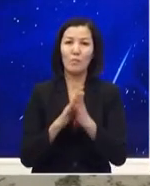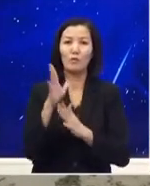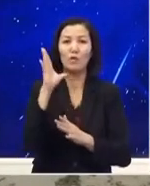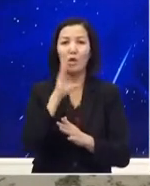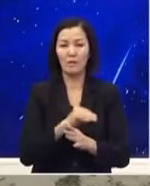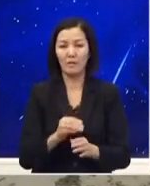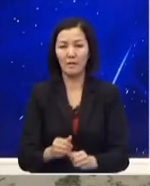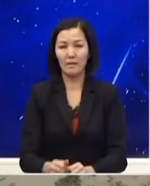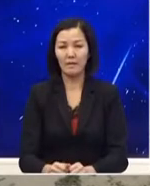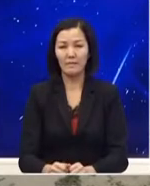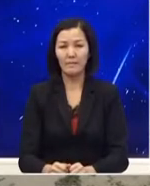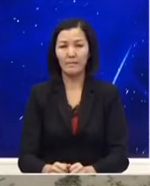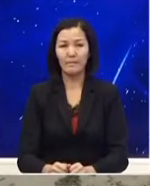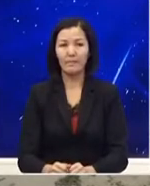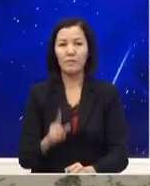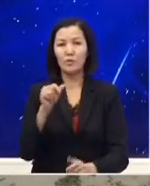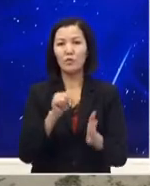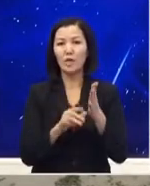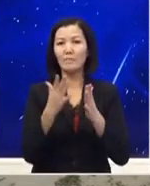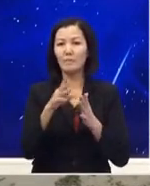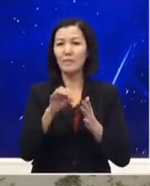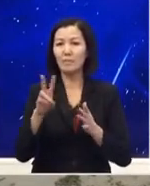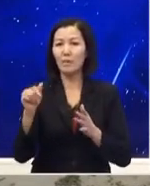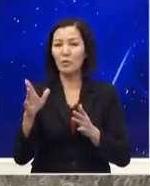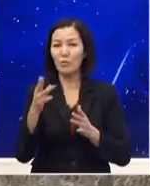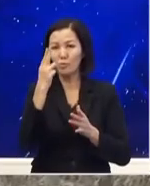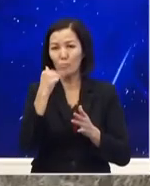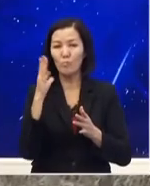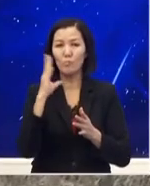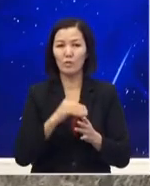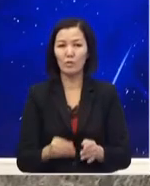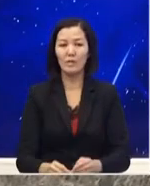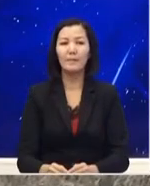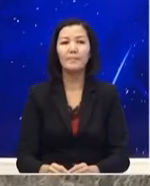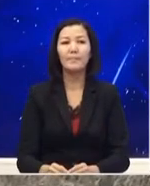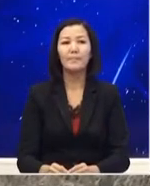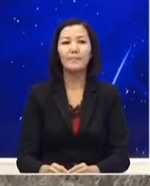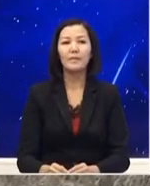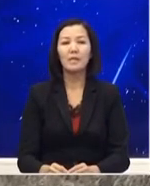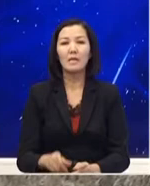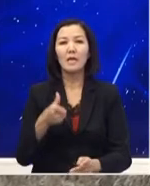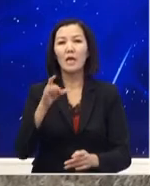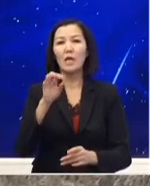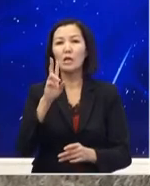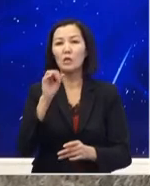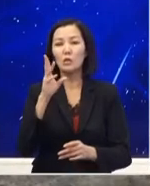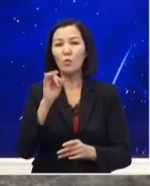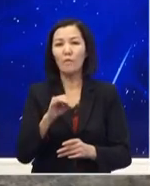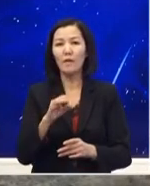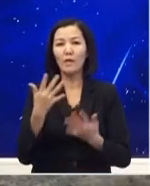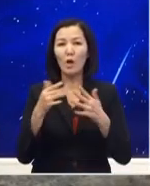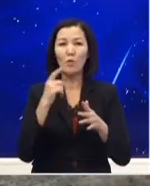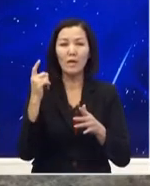болып әбден сол 165 миллион жыл бойы бейімделген. Бұл Ташкентсаз ауылдық округіндегі Хишкоп шаруа қожалығы. Мұнда